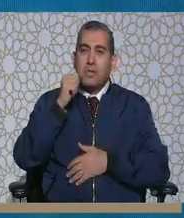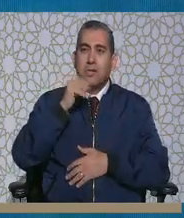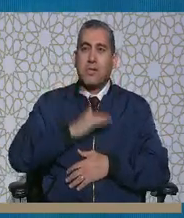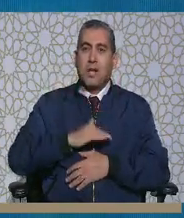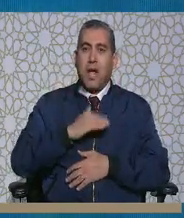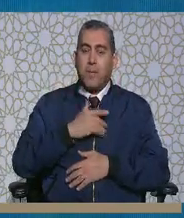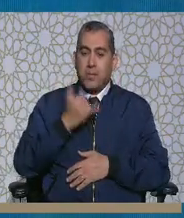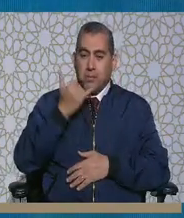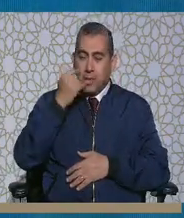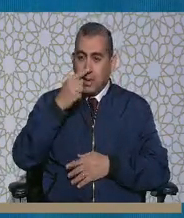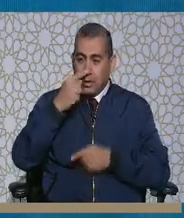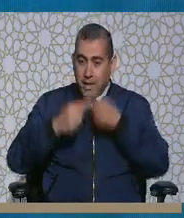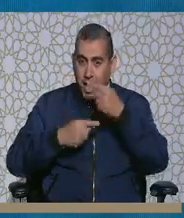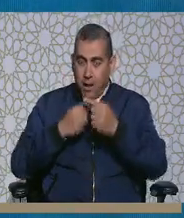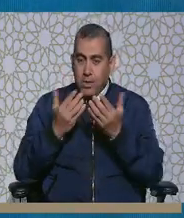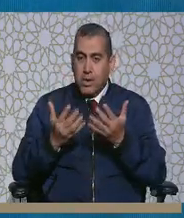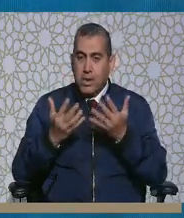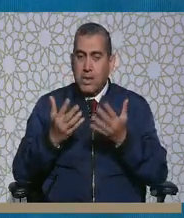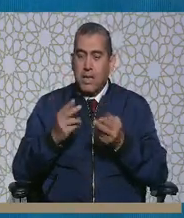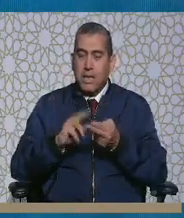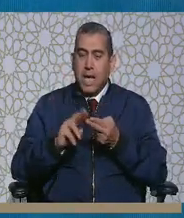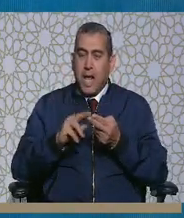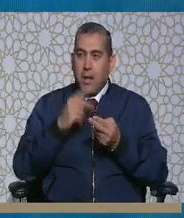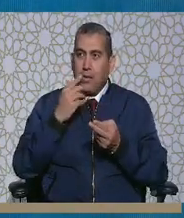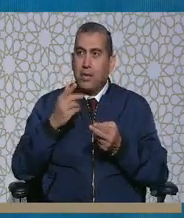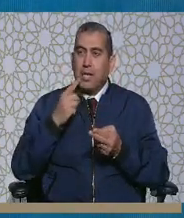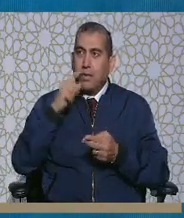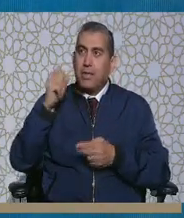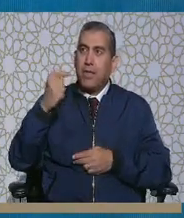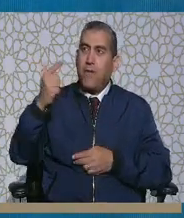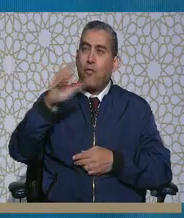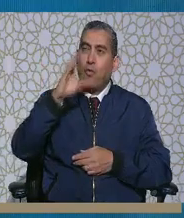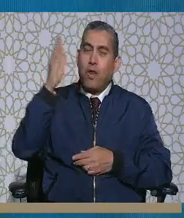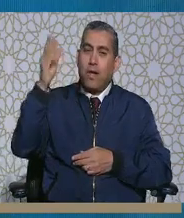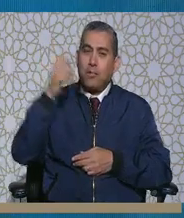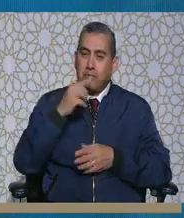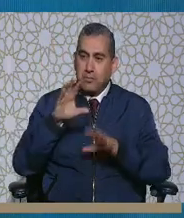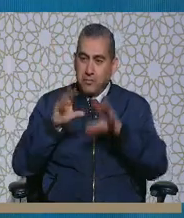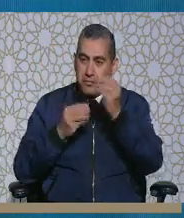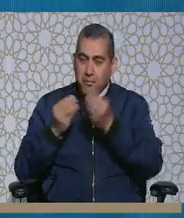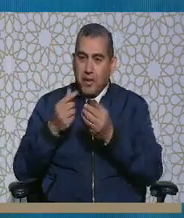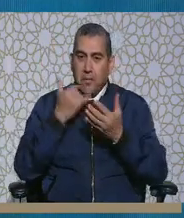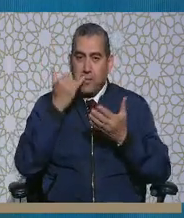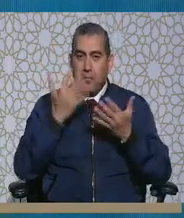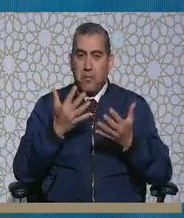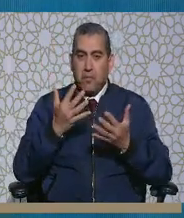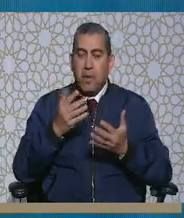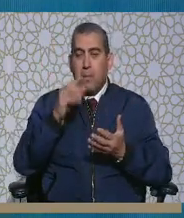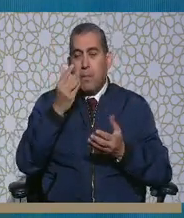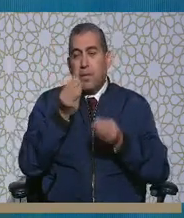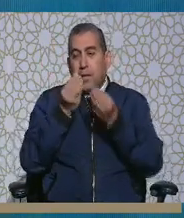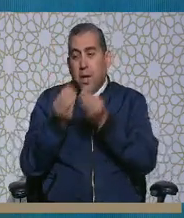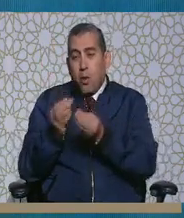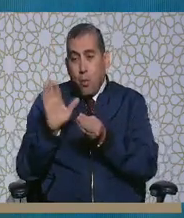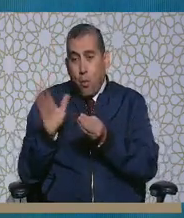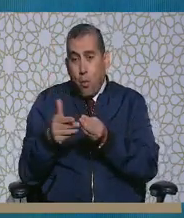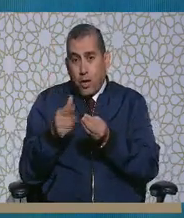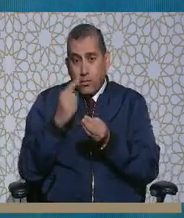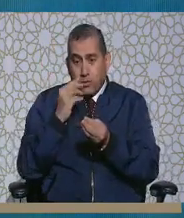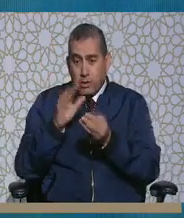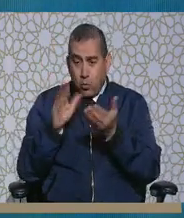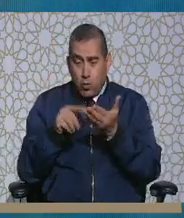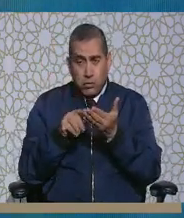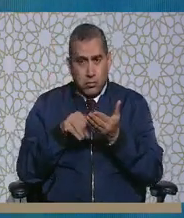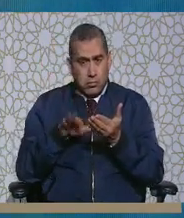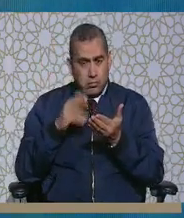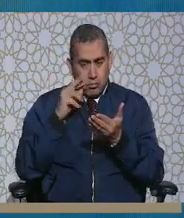سهل ان انت تعيش بسلام التفويض فتجد الاشياء الجيده واذا حدثت الاشياء السيئه لم تراها سيئه